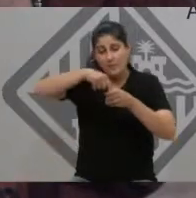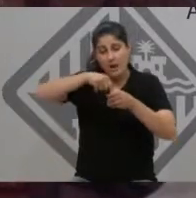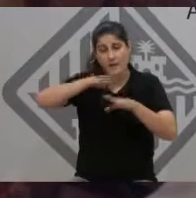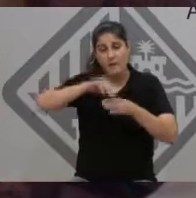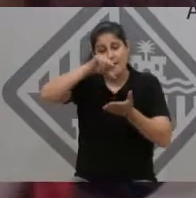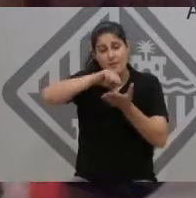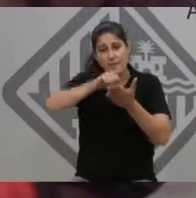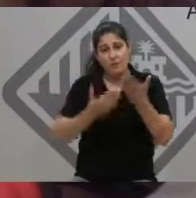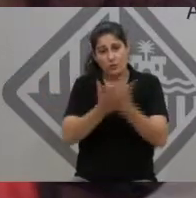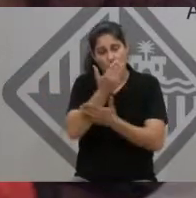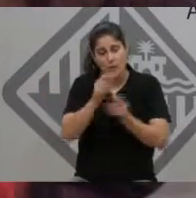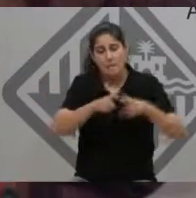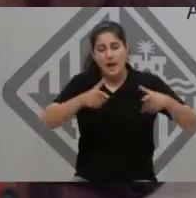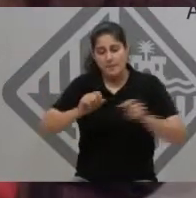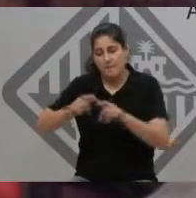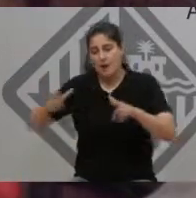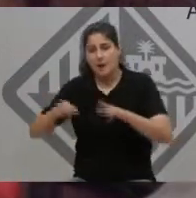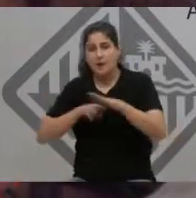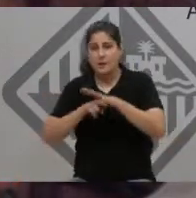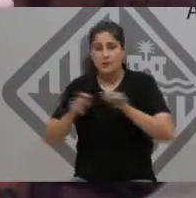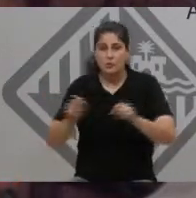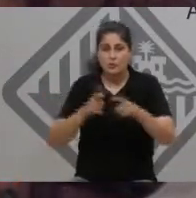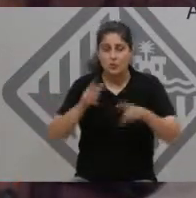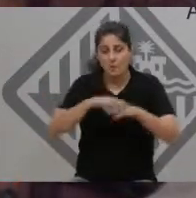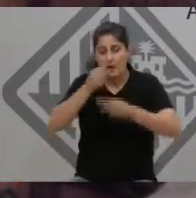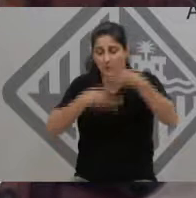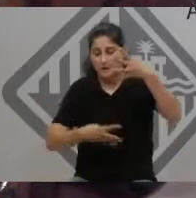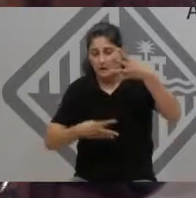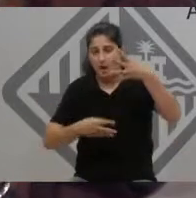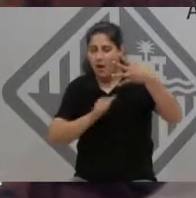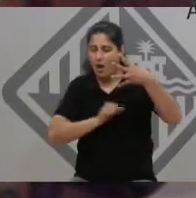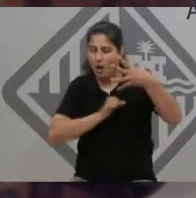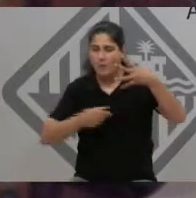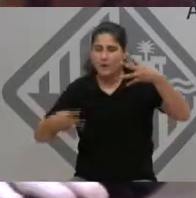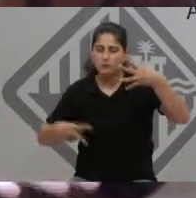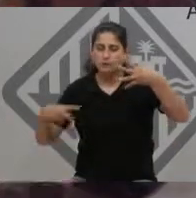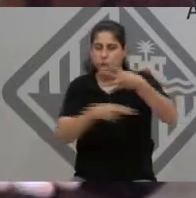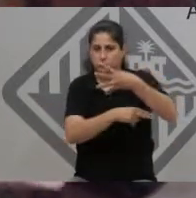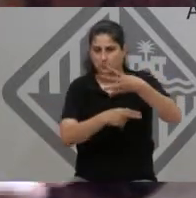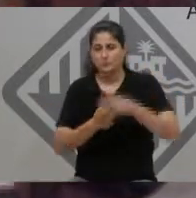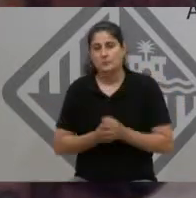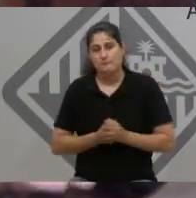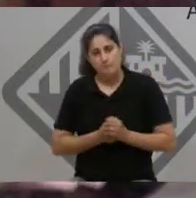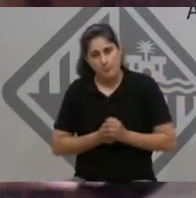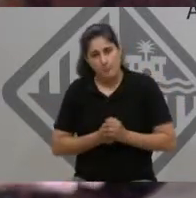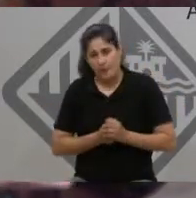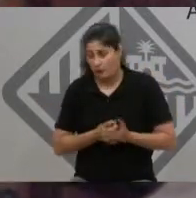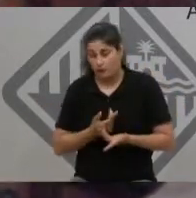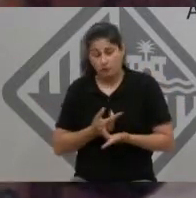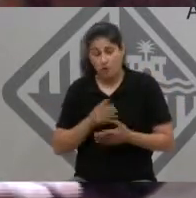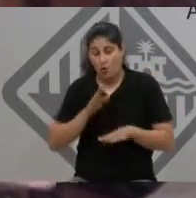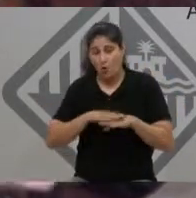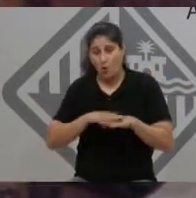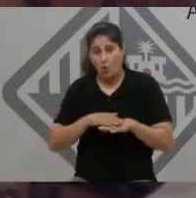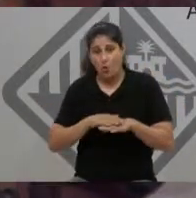dia, millorant recursos i evitar llista d'espera. Aquesta està més que justificada per les dades demogràfiques.